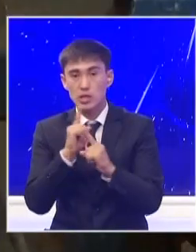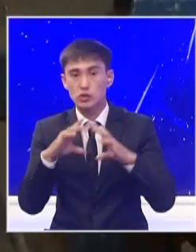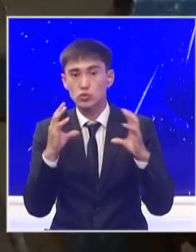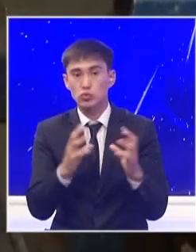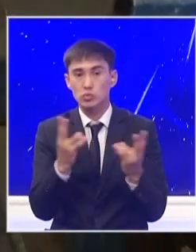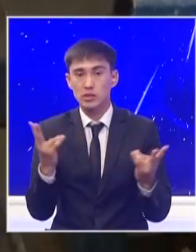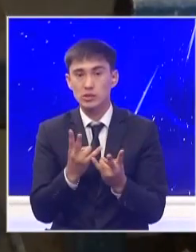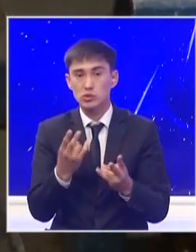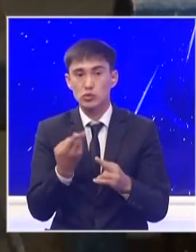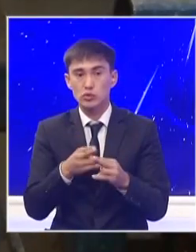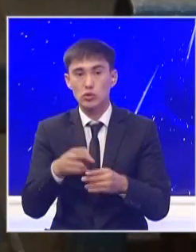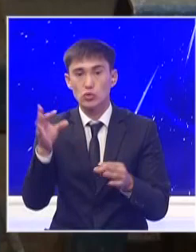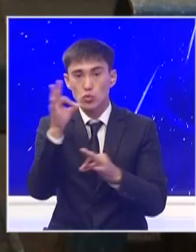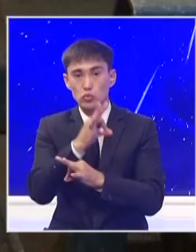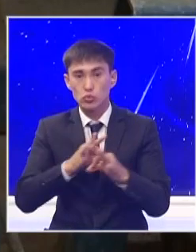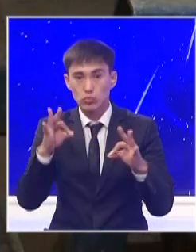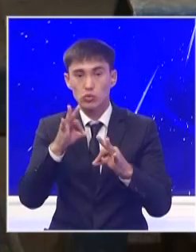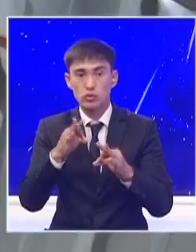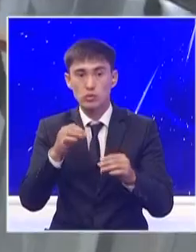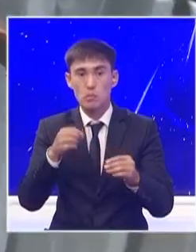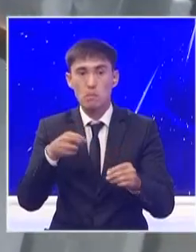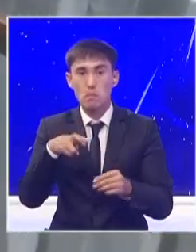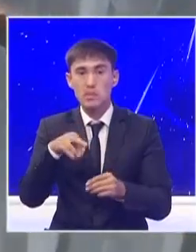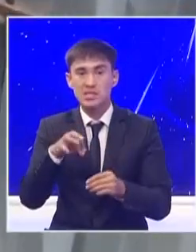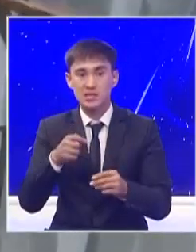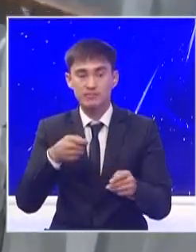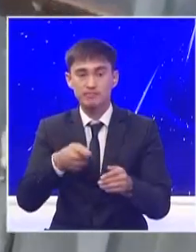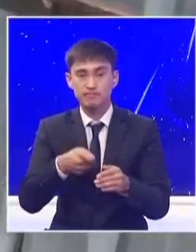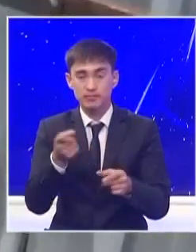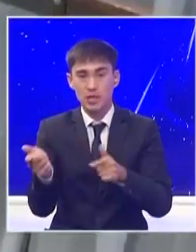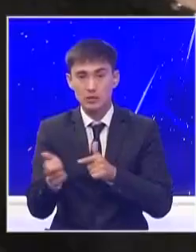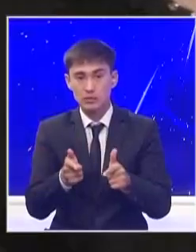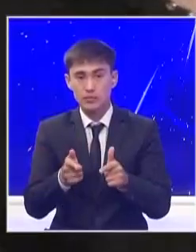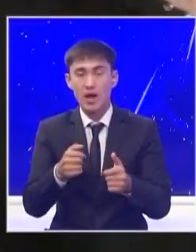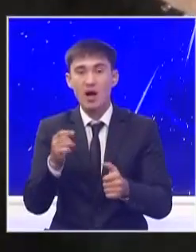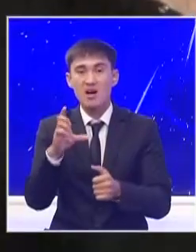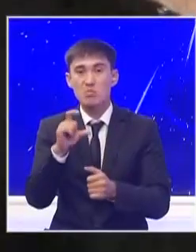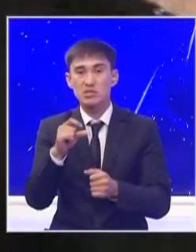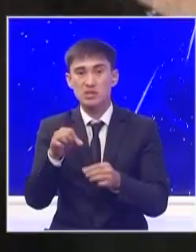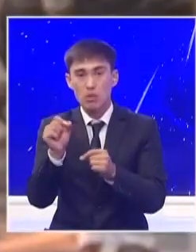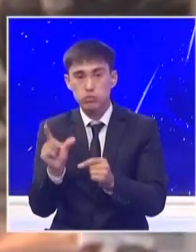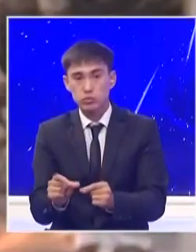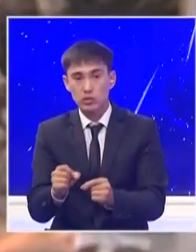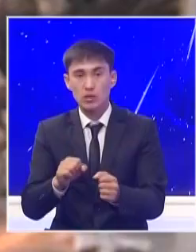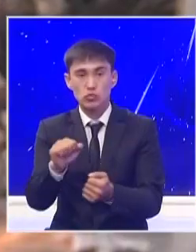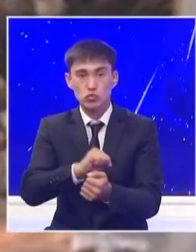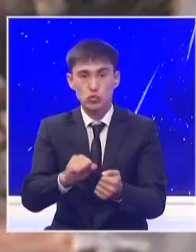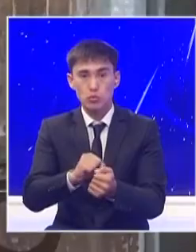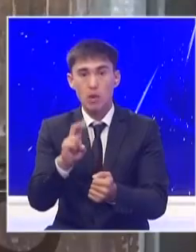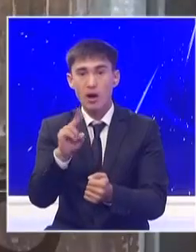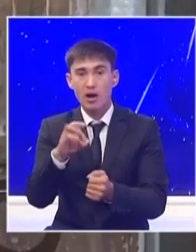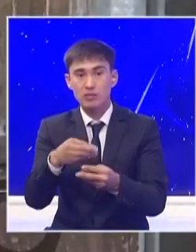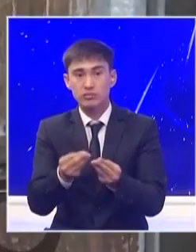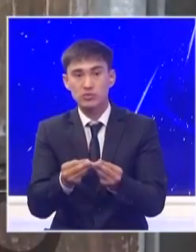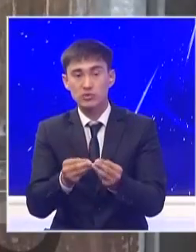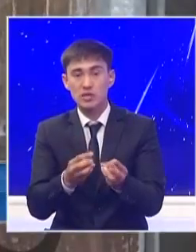қажет. Сондықтан күні бойы шайқалып пісіліп тұрады. Ал қымыздың ыдысы күн сайын жуылып, қарағайдың бүршігімен ысталады.